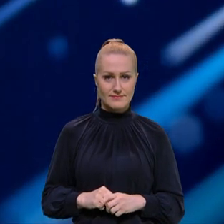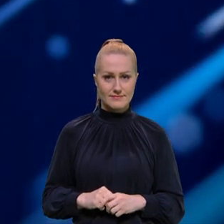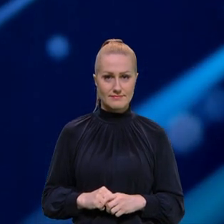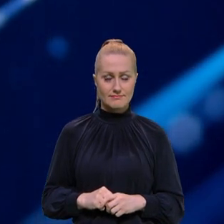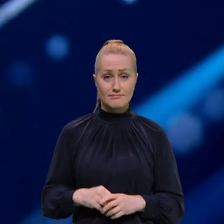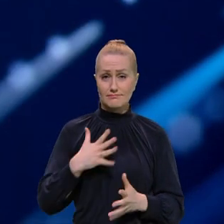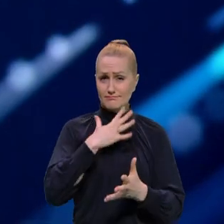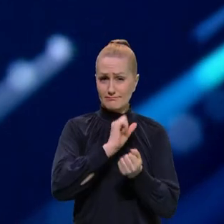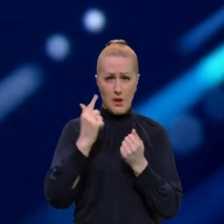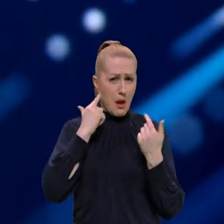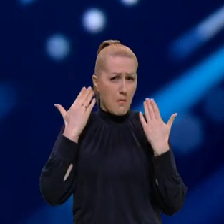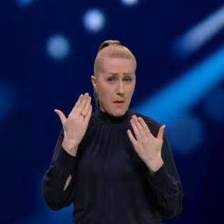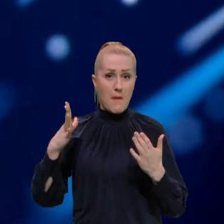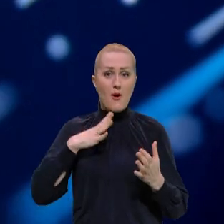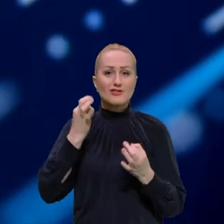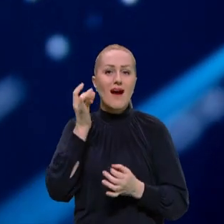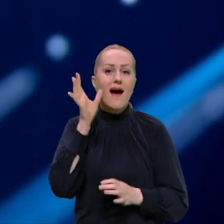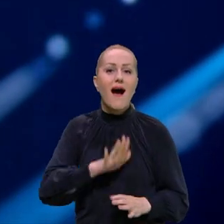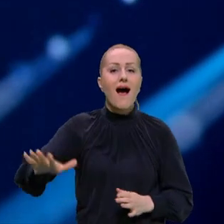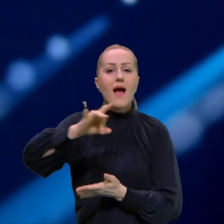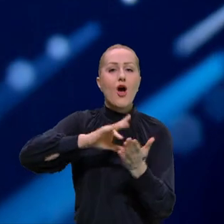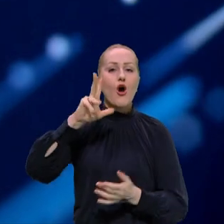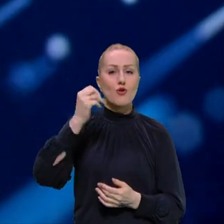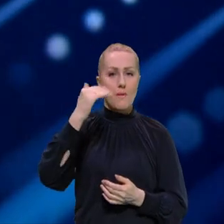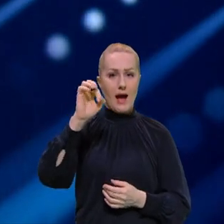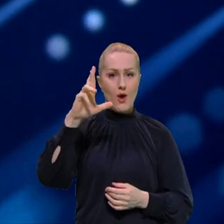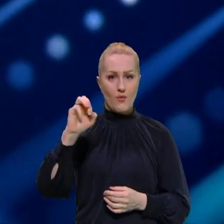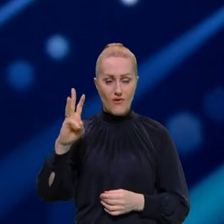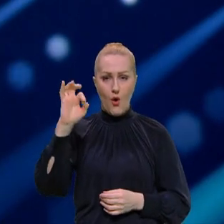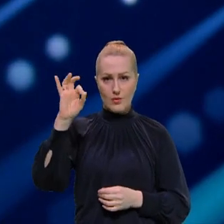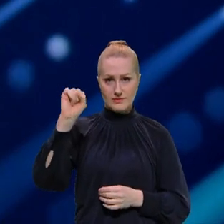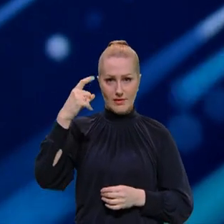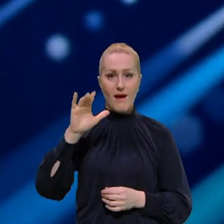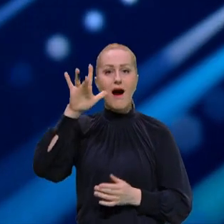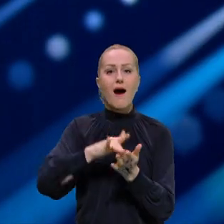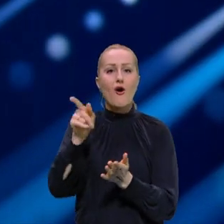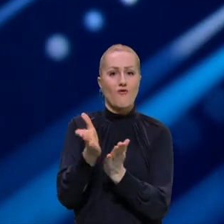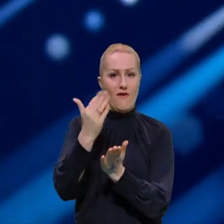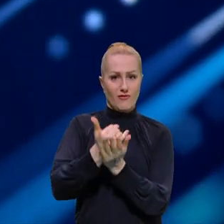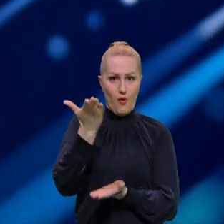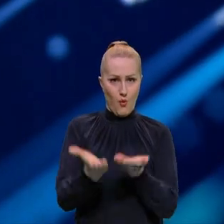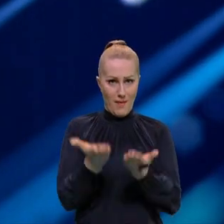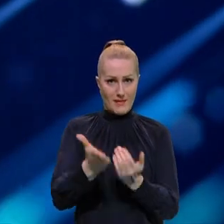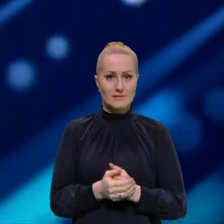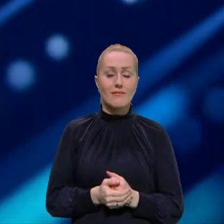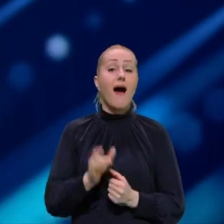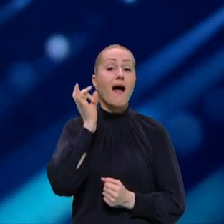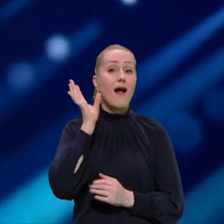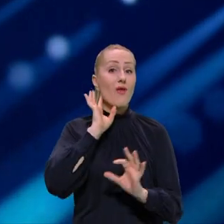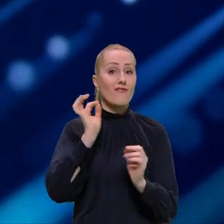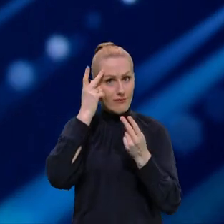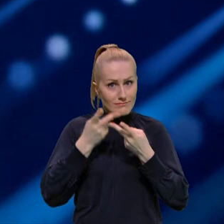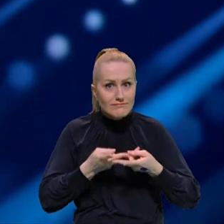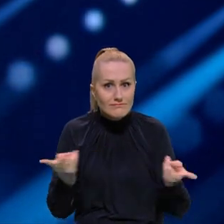Przerażający huk obudził dziś rano mieszkańców gminy Komarów Osada. To w województwie lubelskim. Po porannej informacji o